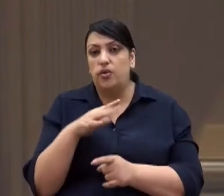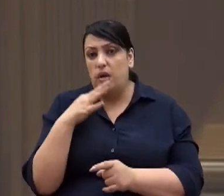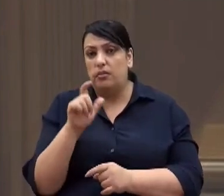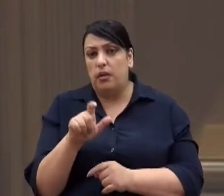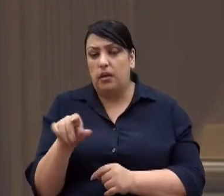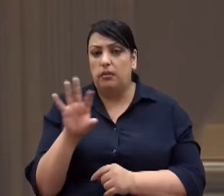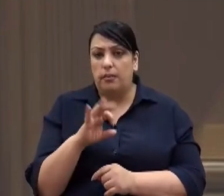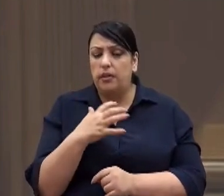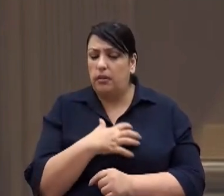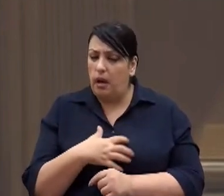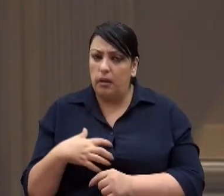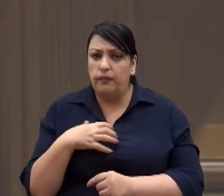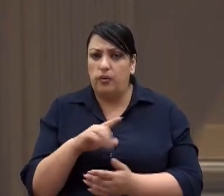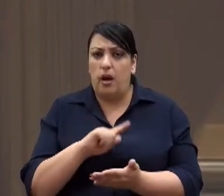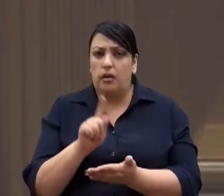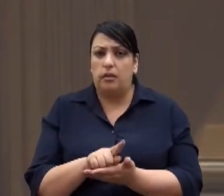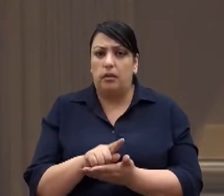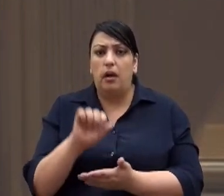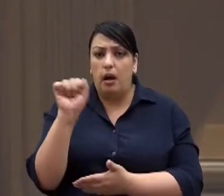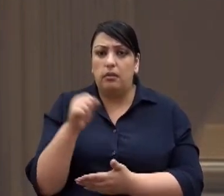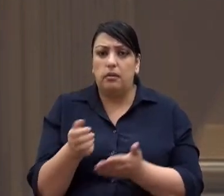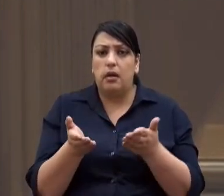համար, կարևորագույն հարցի մասին, Արցախը,